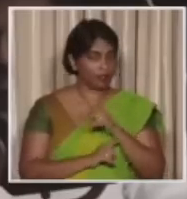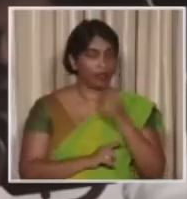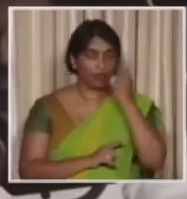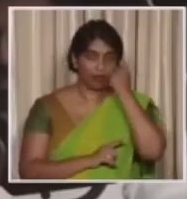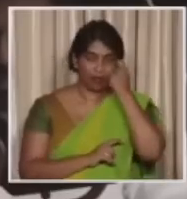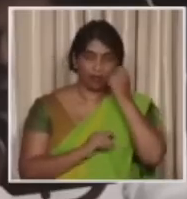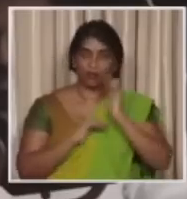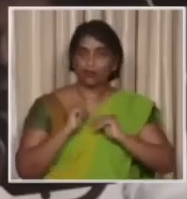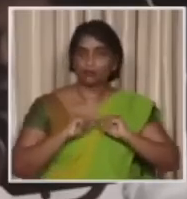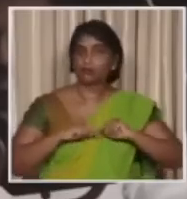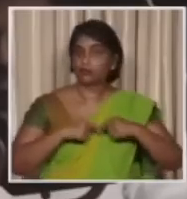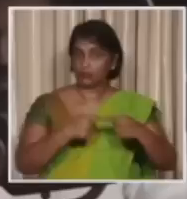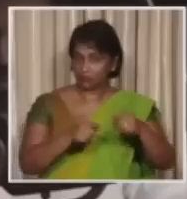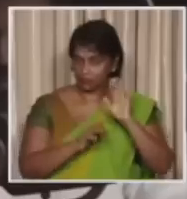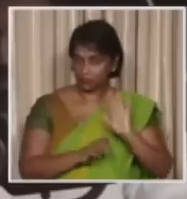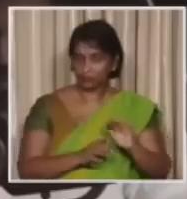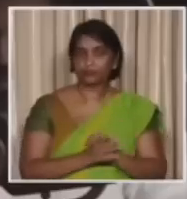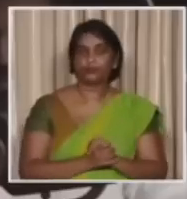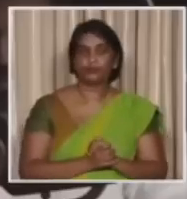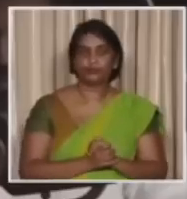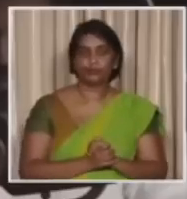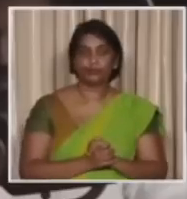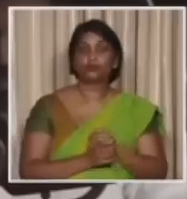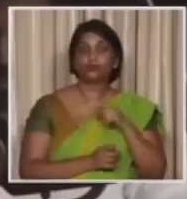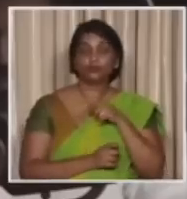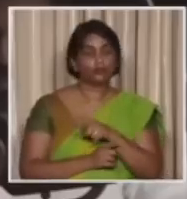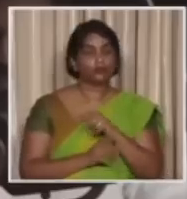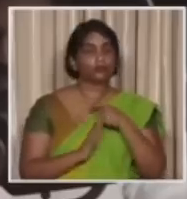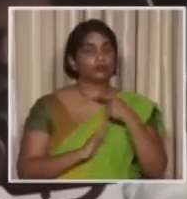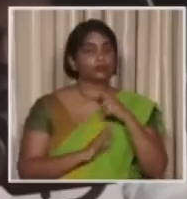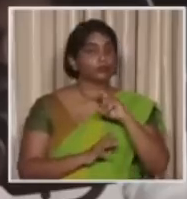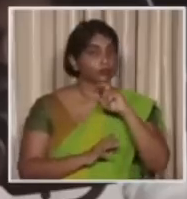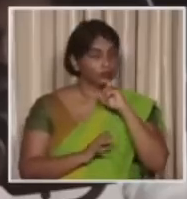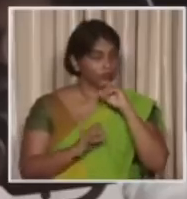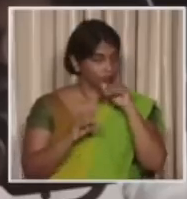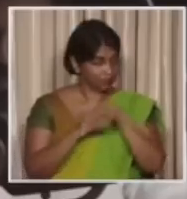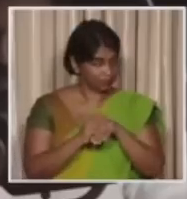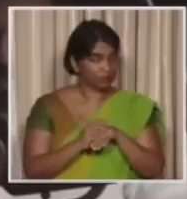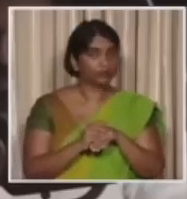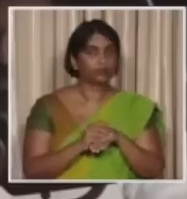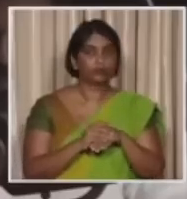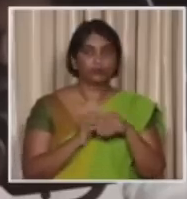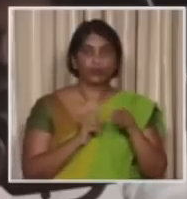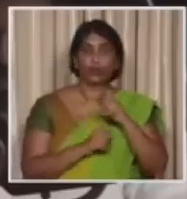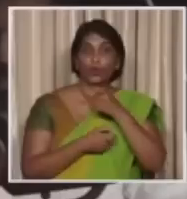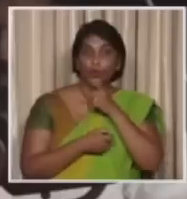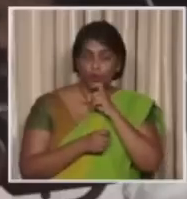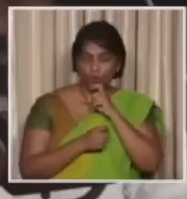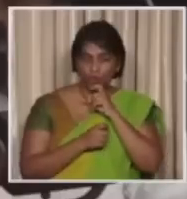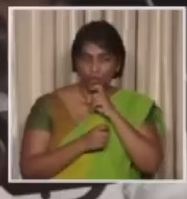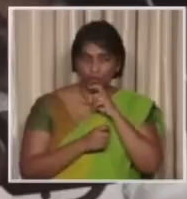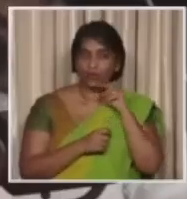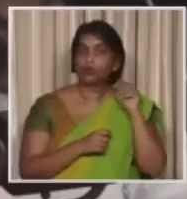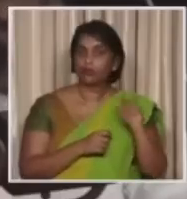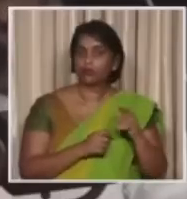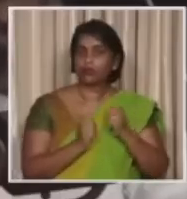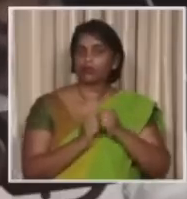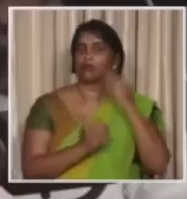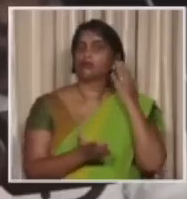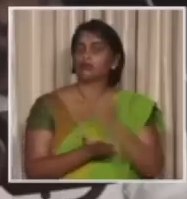යෝජනාව ක්‍රියාත්මක කරනවා නම් එහෙනම් ශ්‍රේෂ්ඨාධිකරණයේ ඉදිරියේ තියෙන නඩුවක්